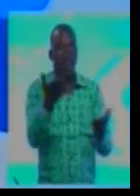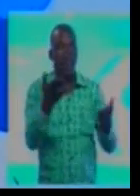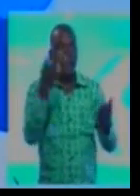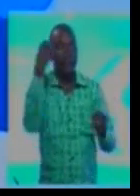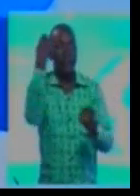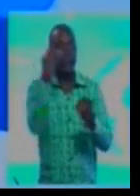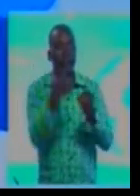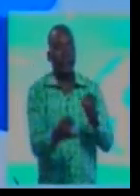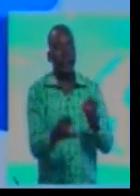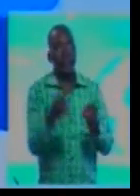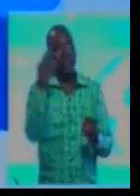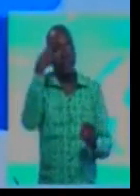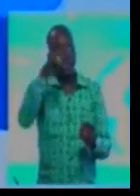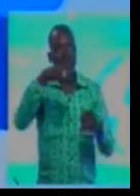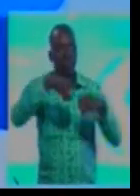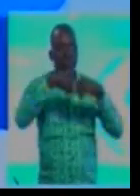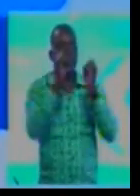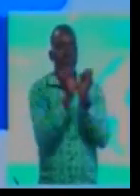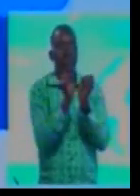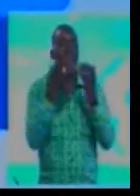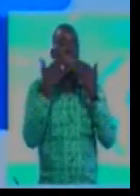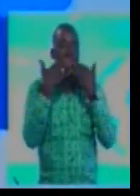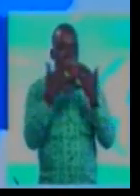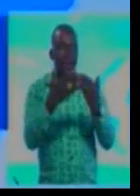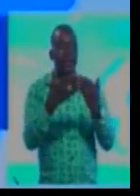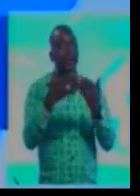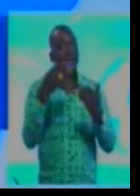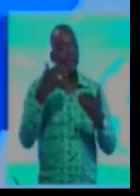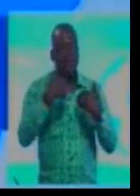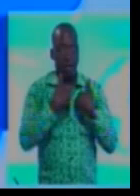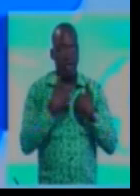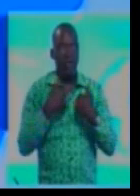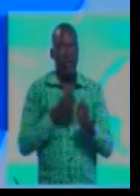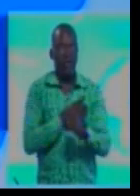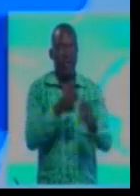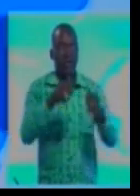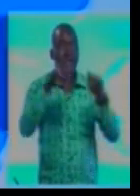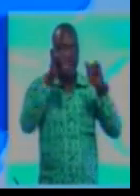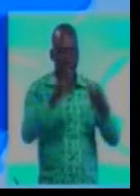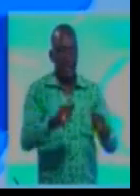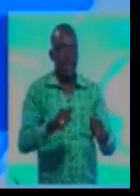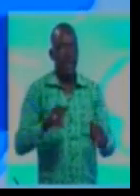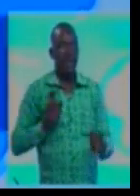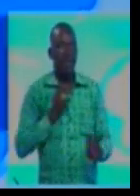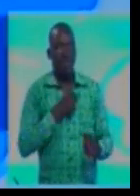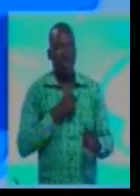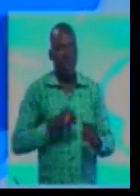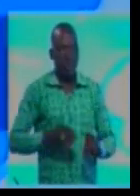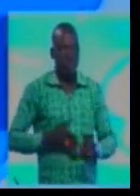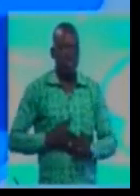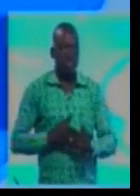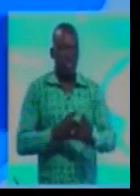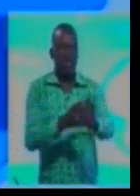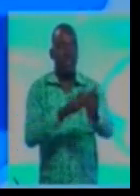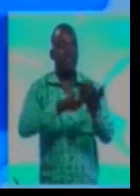pour cette édition. Merci de nous avoir suivis. Restez en compagnie de nos programmes.